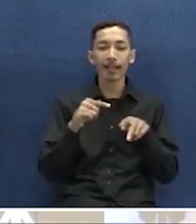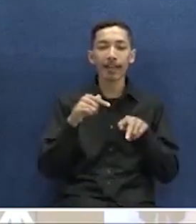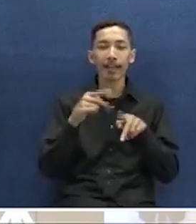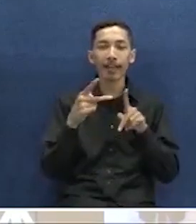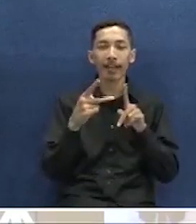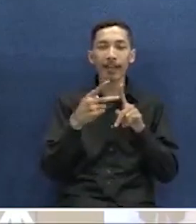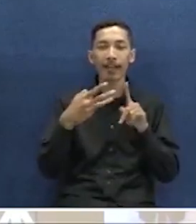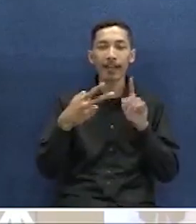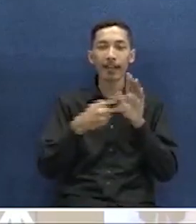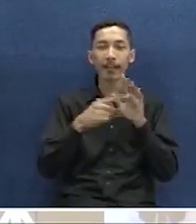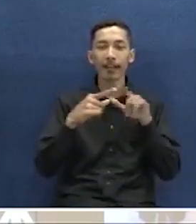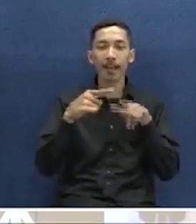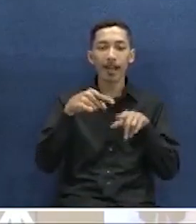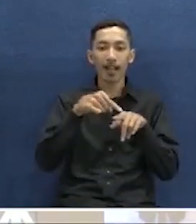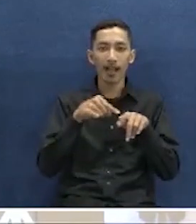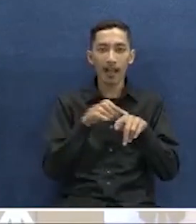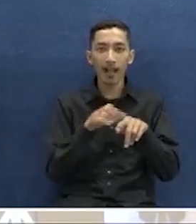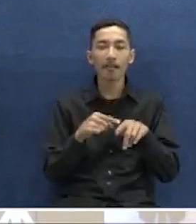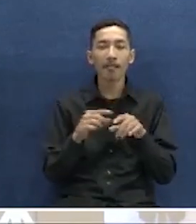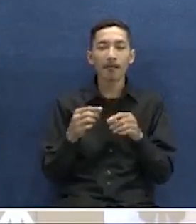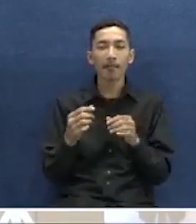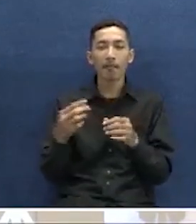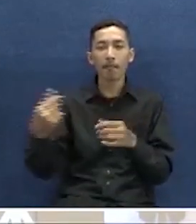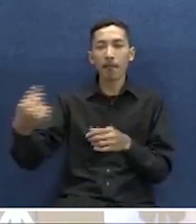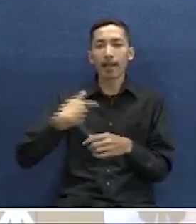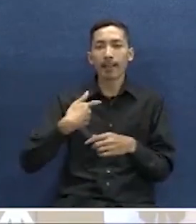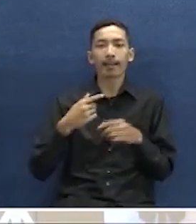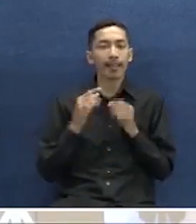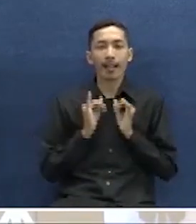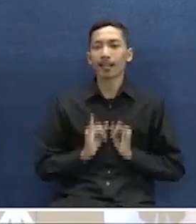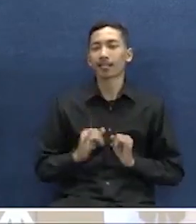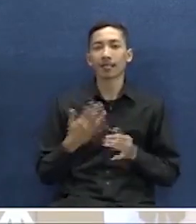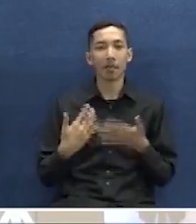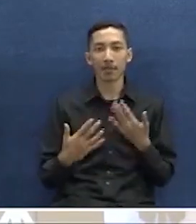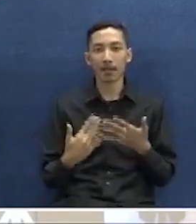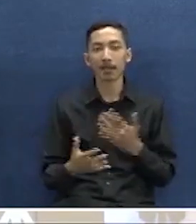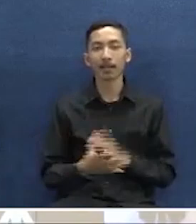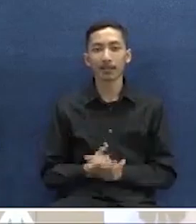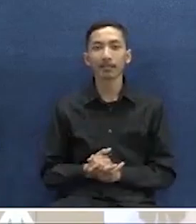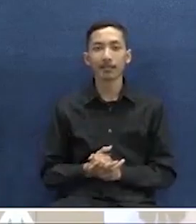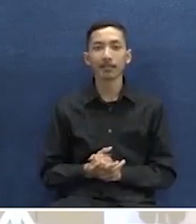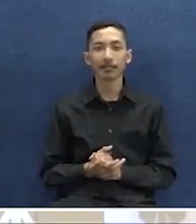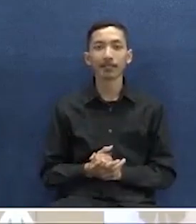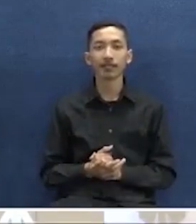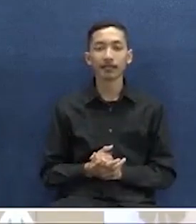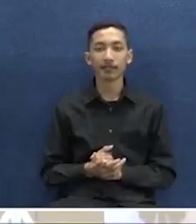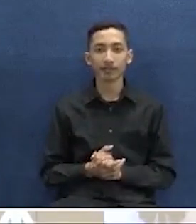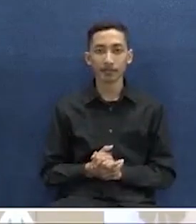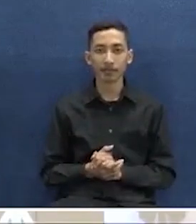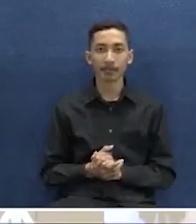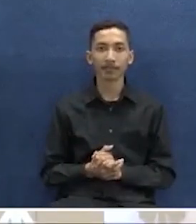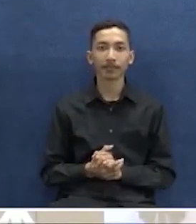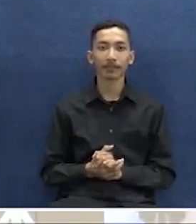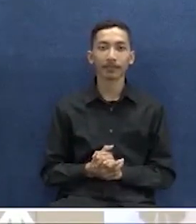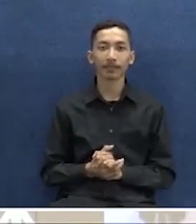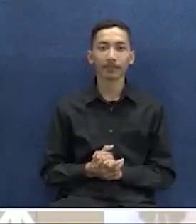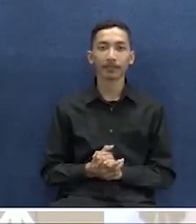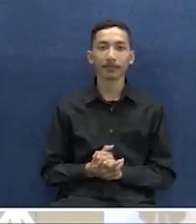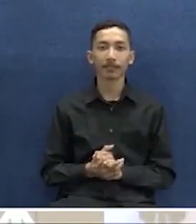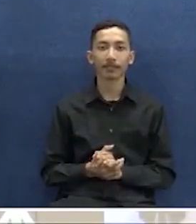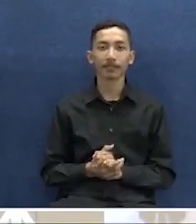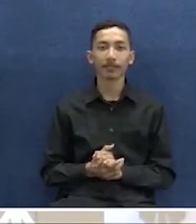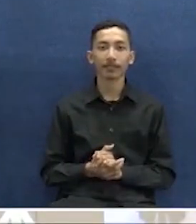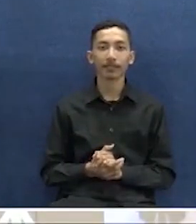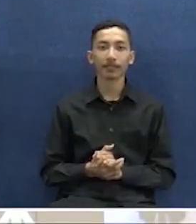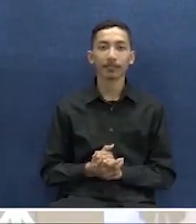konsep yang aku bawa dicopy Tadi dipakai sama mereka untuk dagang hal yang lain Kenapa saya cuman mau ngambil 11 skill aja misalnya saya